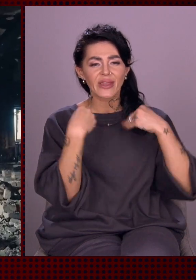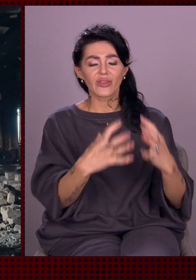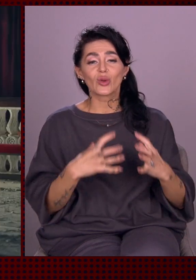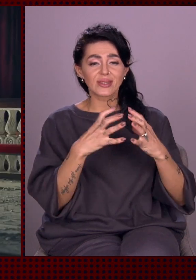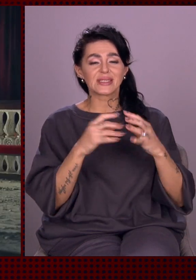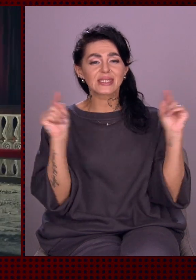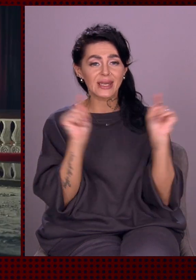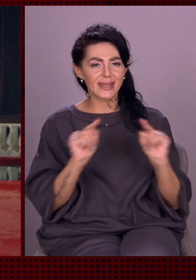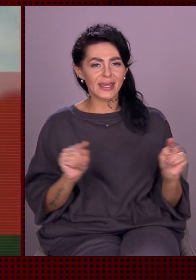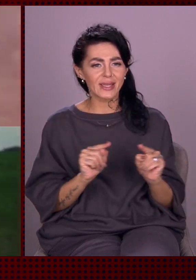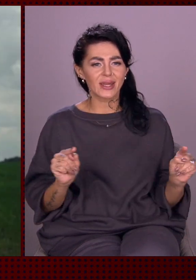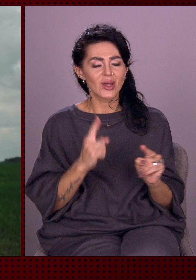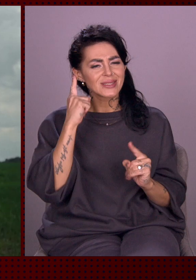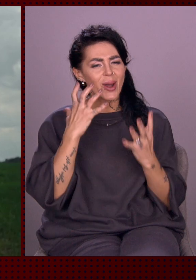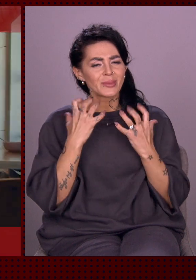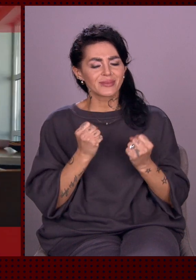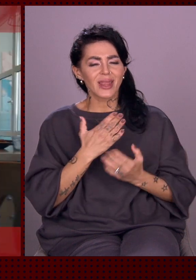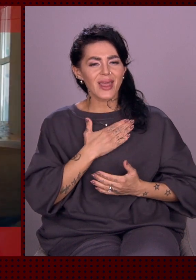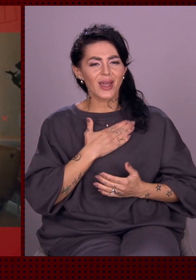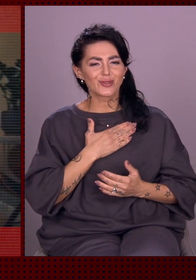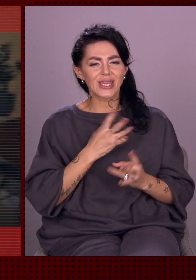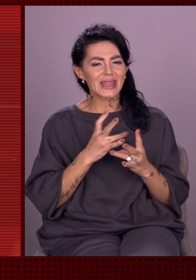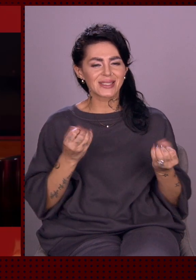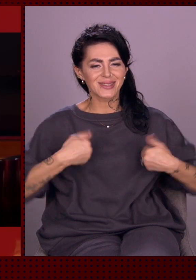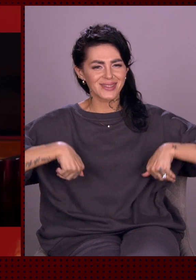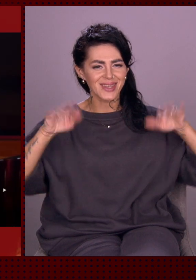зірки захоплюються нашою незламністю.